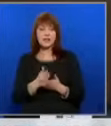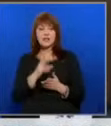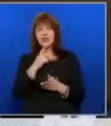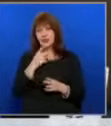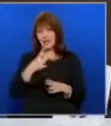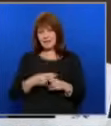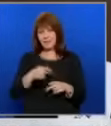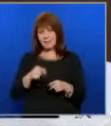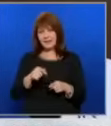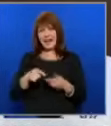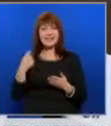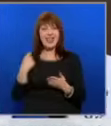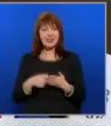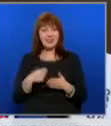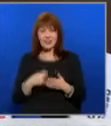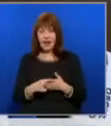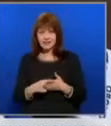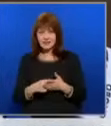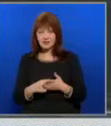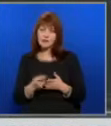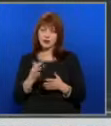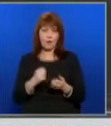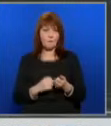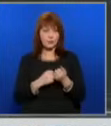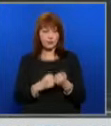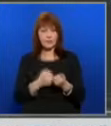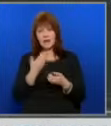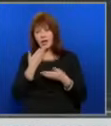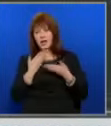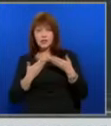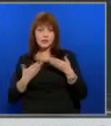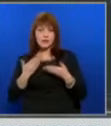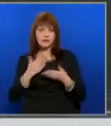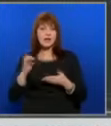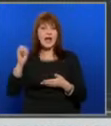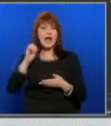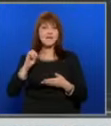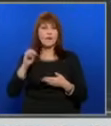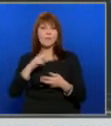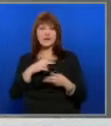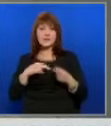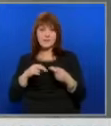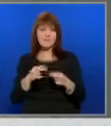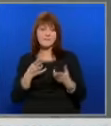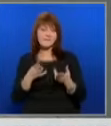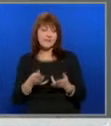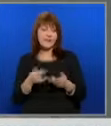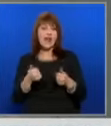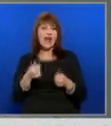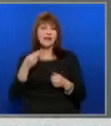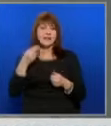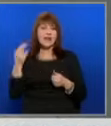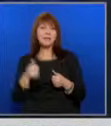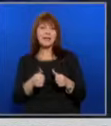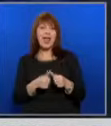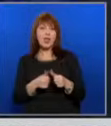спряме тази такса, това, което видях и колегите, ние ще го подкрепим, за да дискутираме с Европейската комисия. По темата с Лукойл обсъдихме го с колегите,